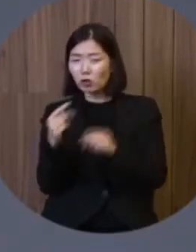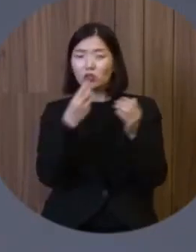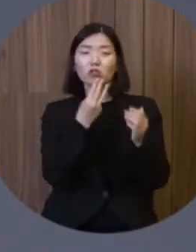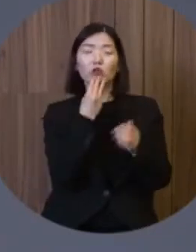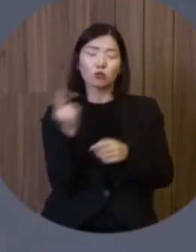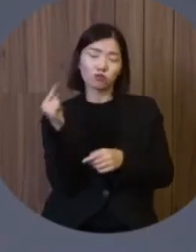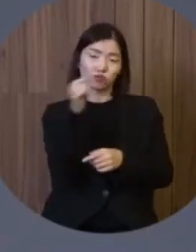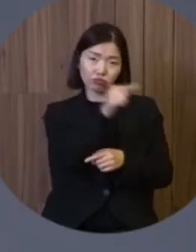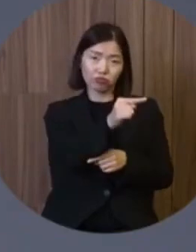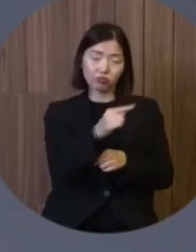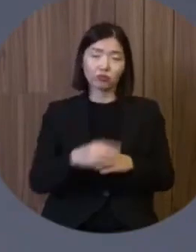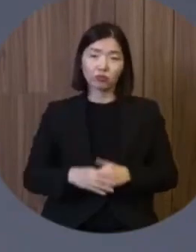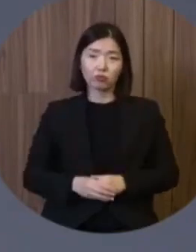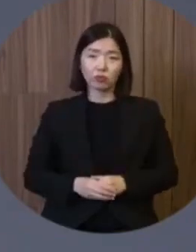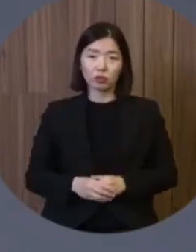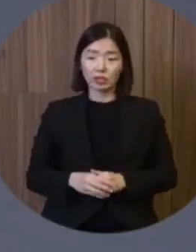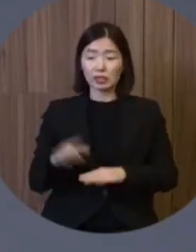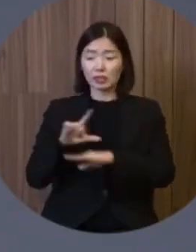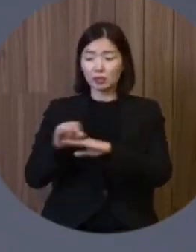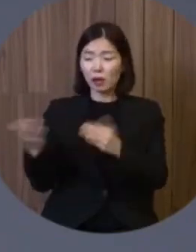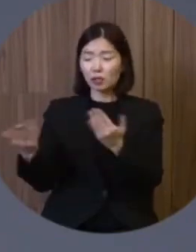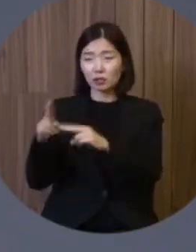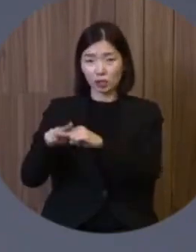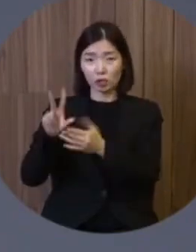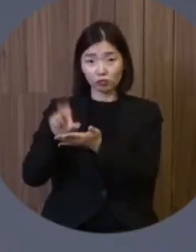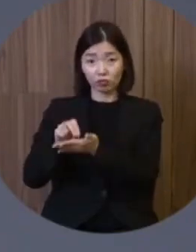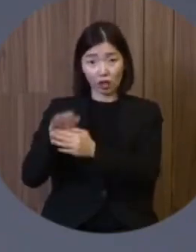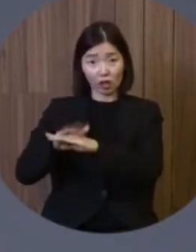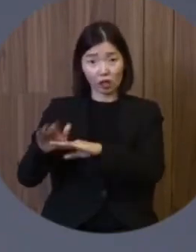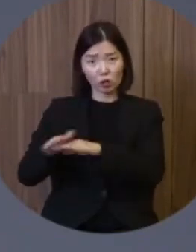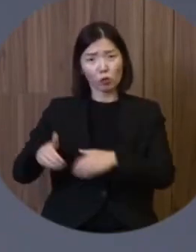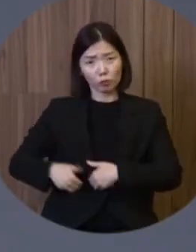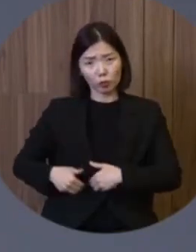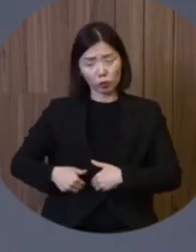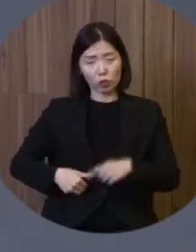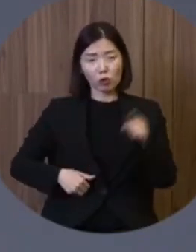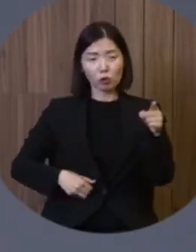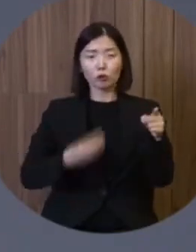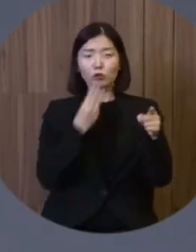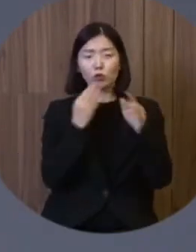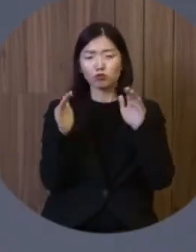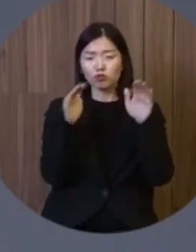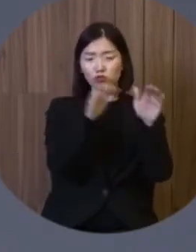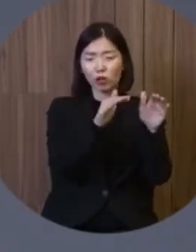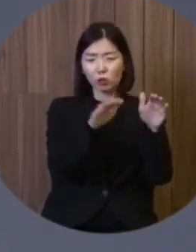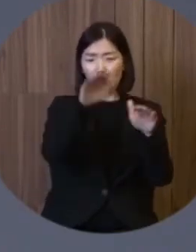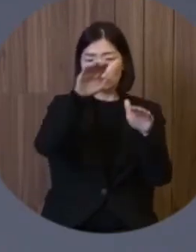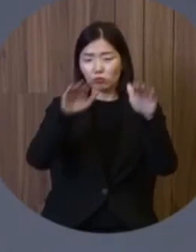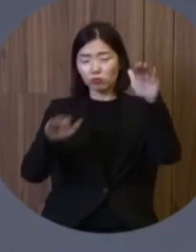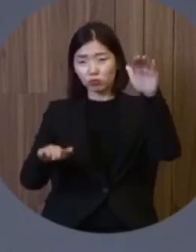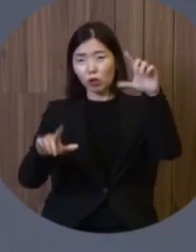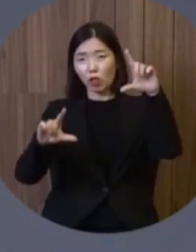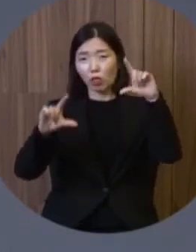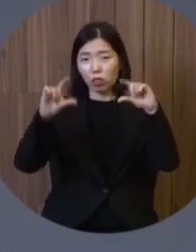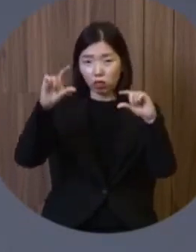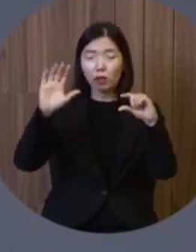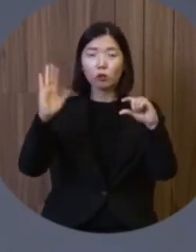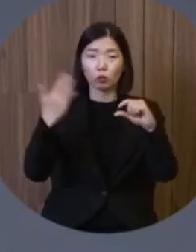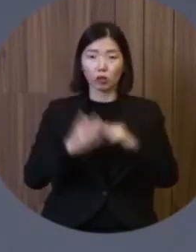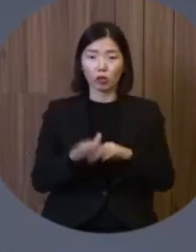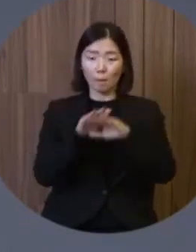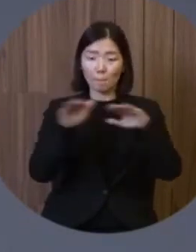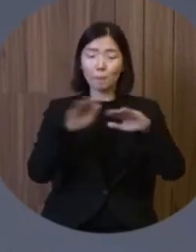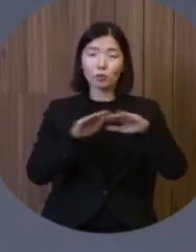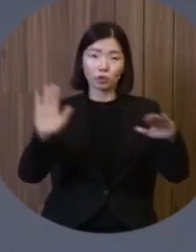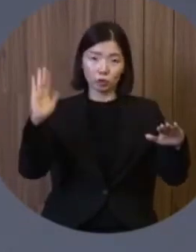떠나고 있습니다. 지방 일자리 문제를 해결해야 수도권 인구 집중을 막고 국가 균형 발전을